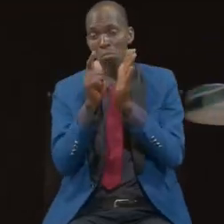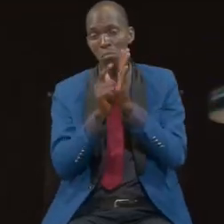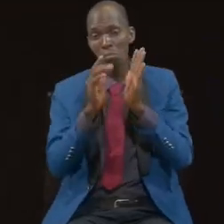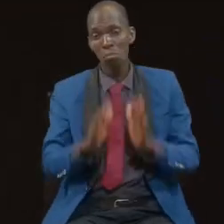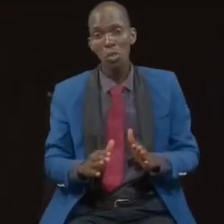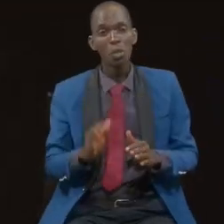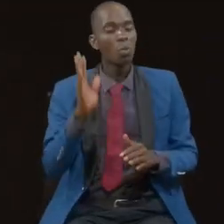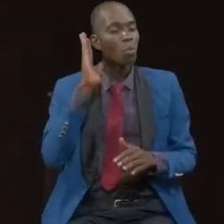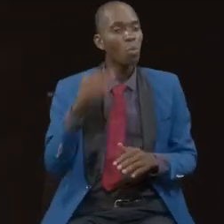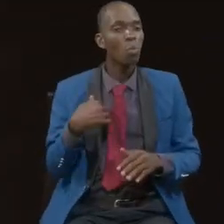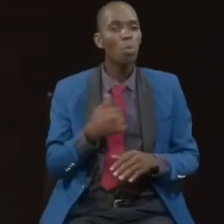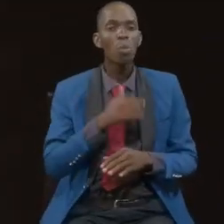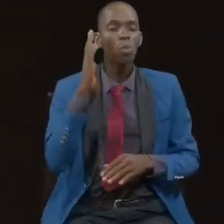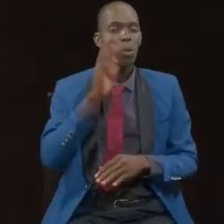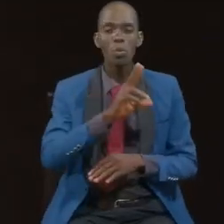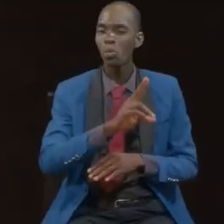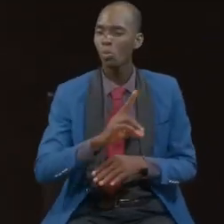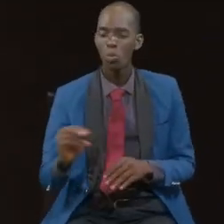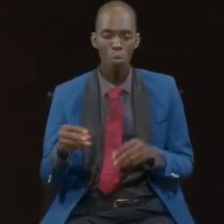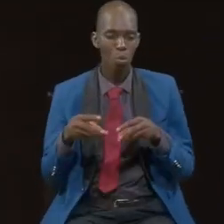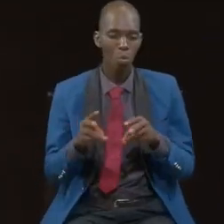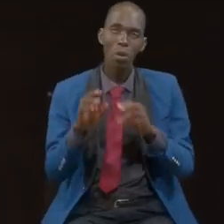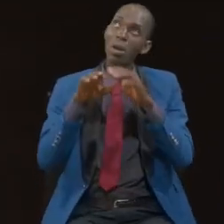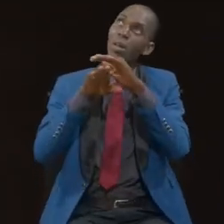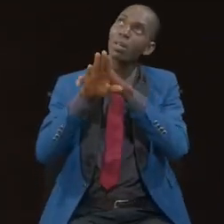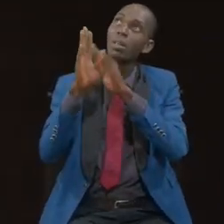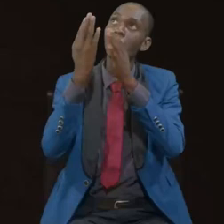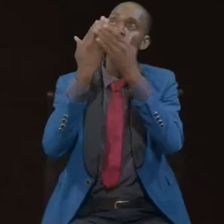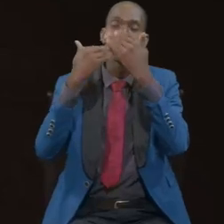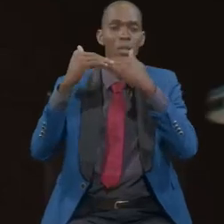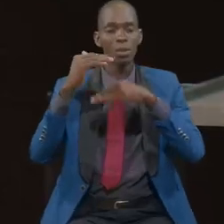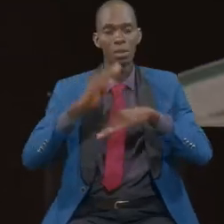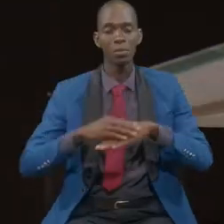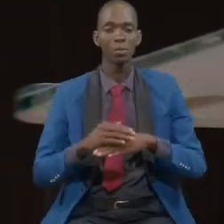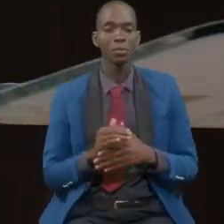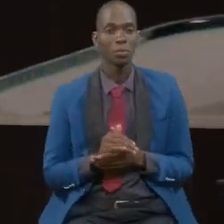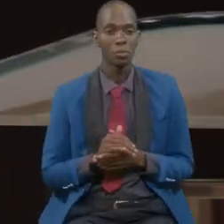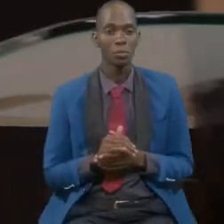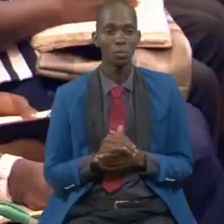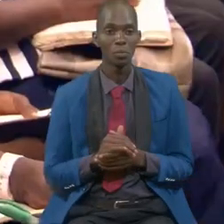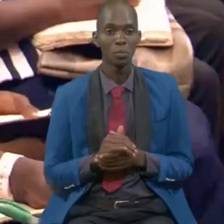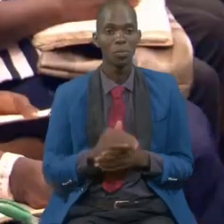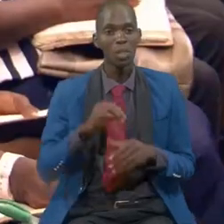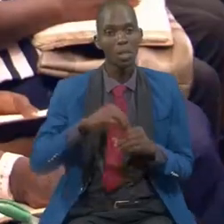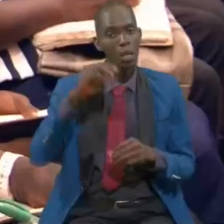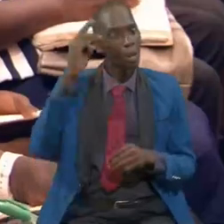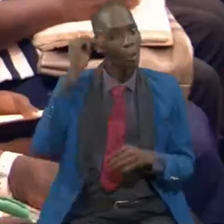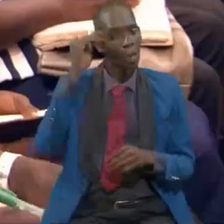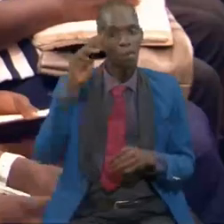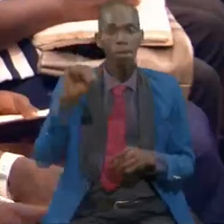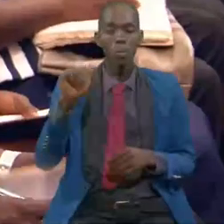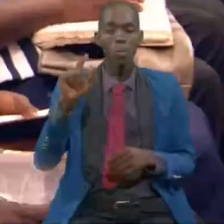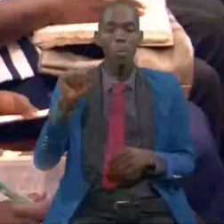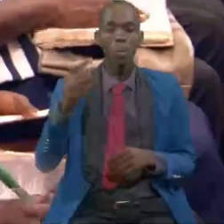nous n'entrerons point dans le royaume des cieux.